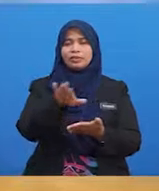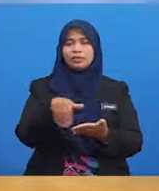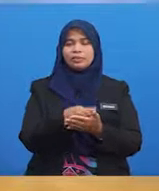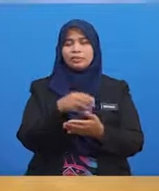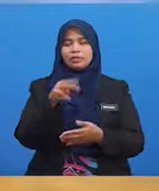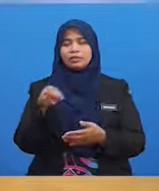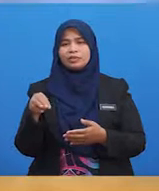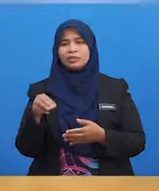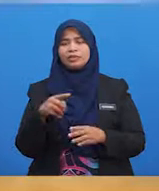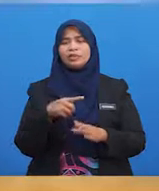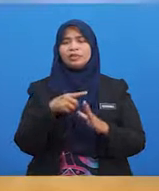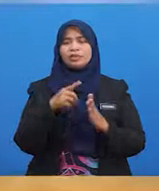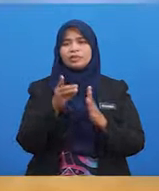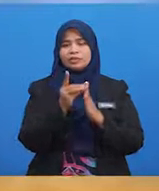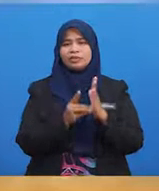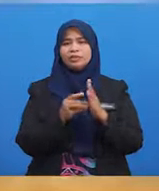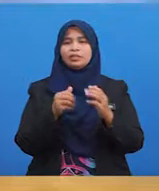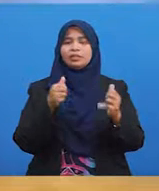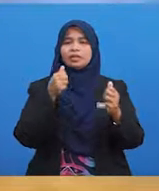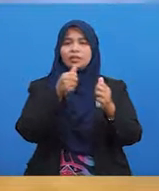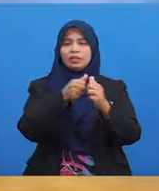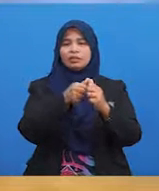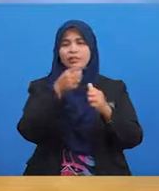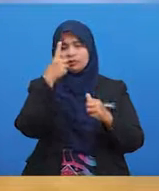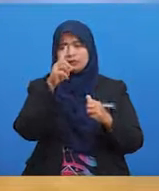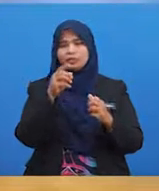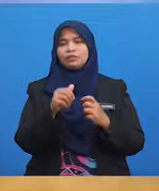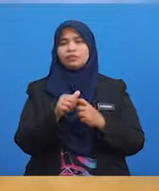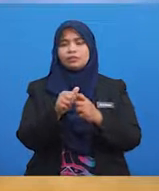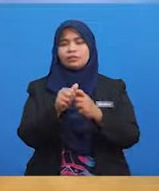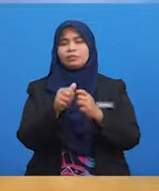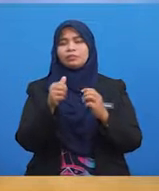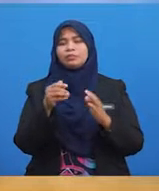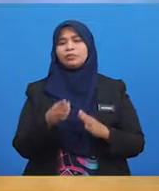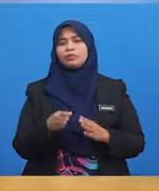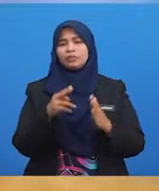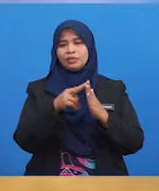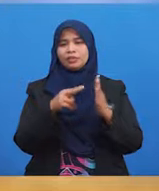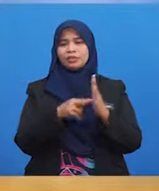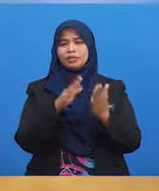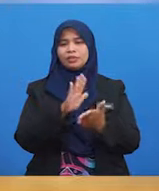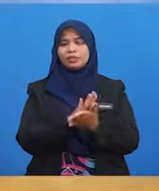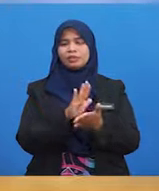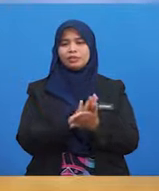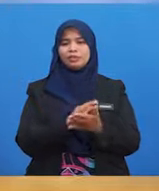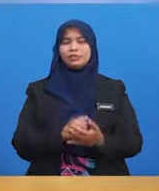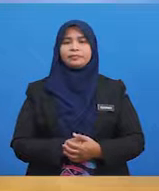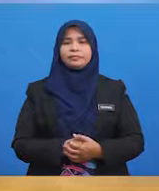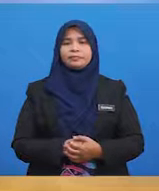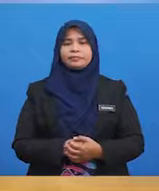diarah untuk mematuhi peraturan sekolah. Ingat